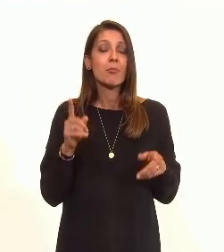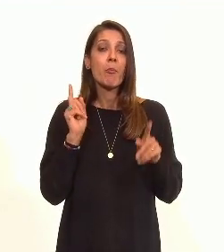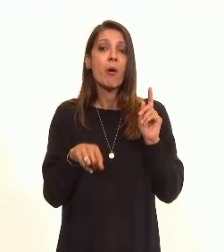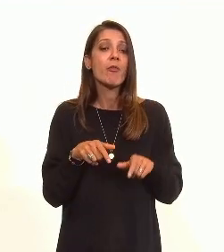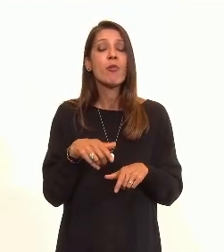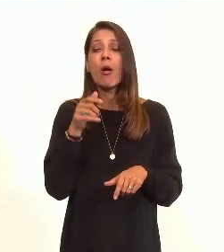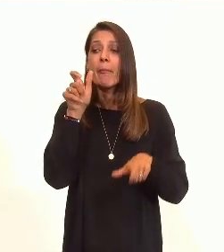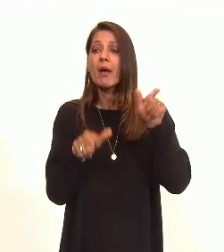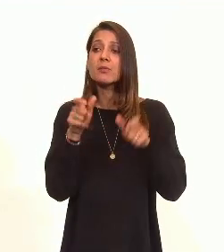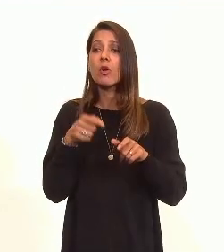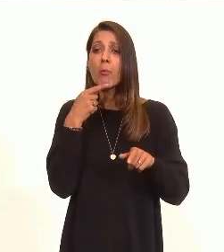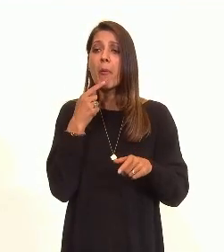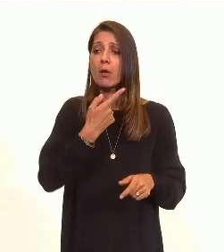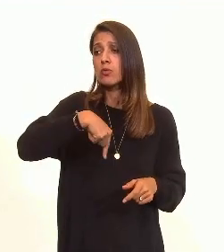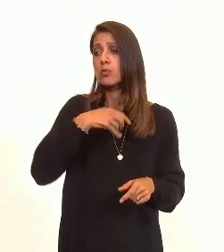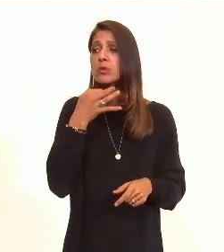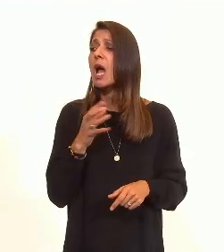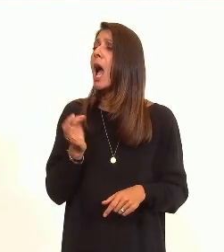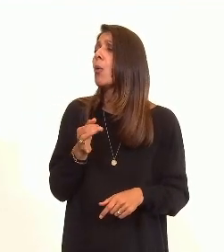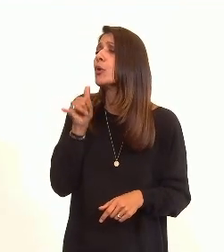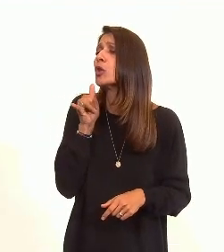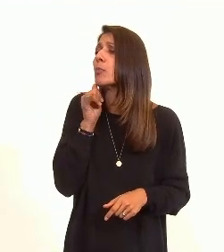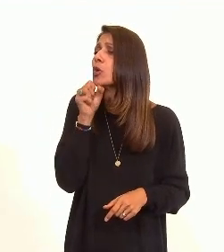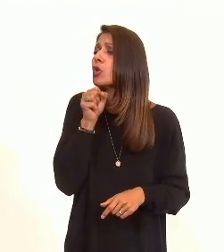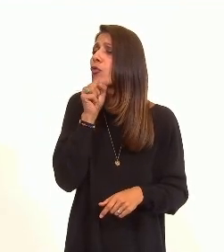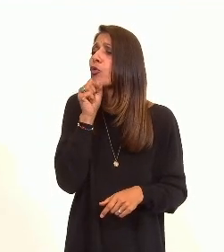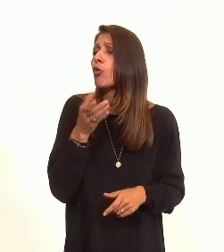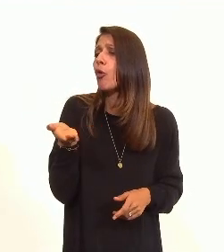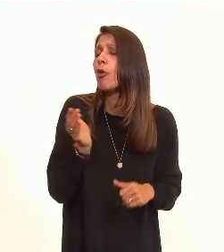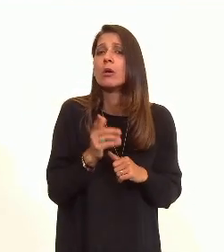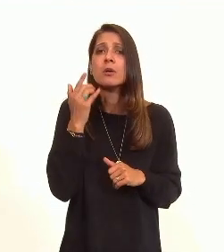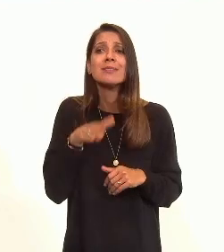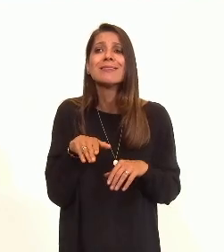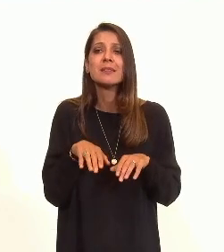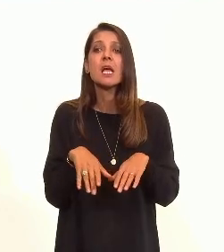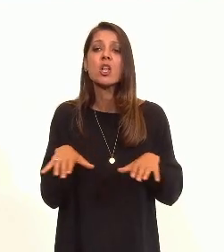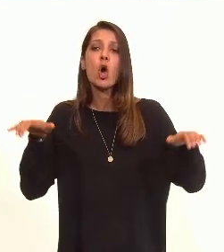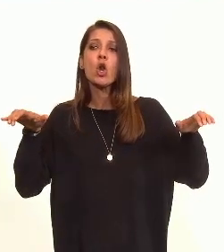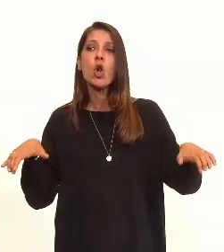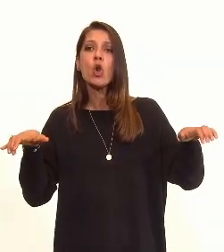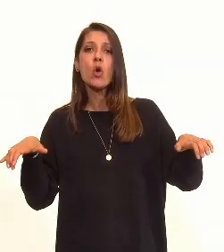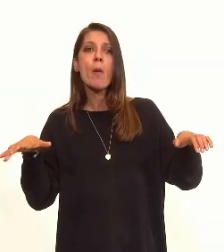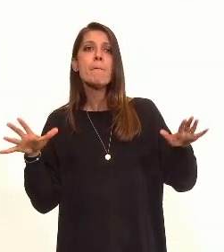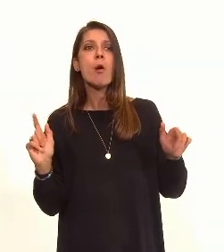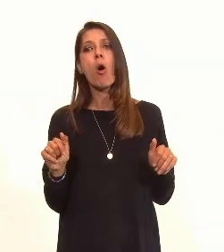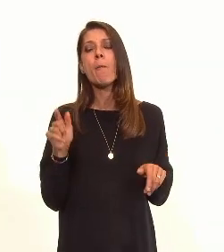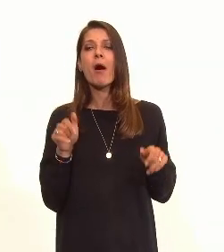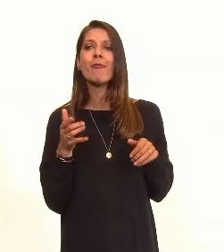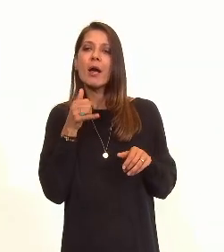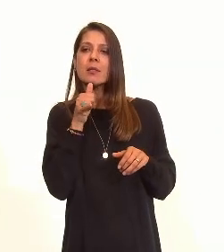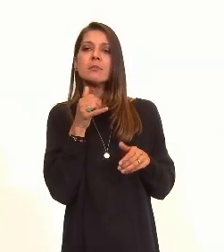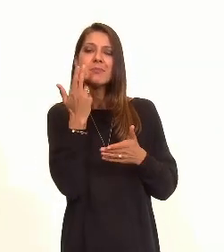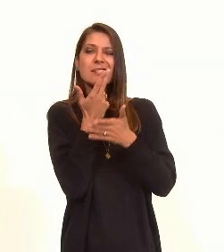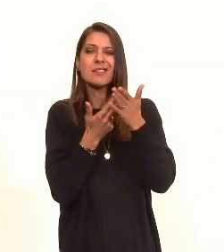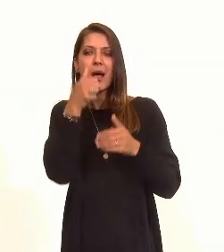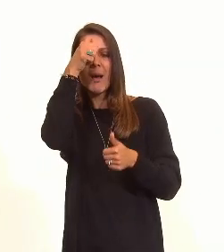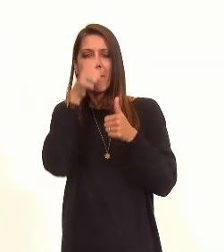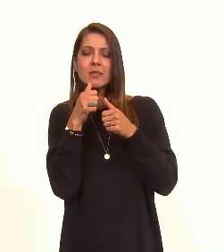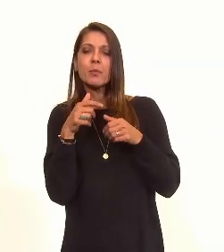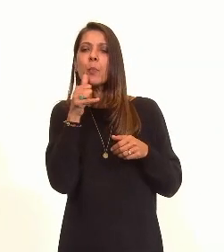petits vieux. Vous savez, les petits vieux que vous voyez sur le banc là, qu'on appelle le banc des sénateurs.